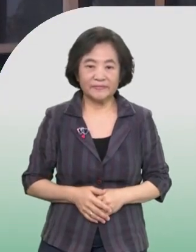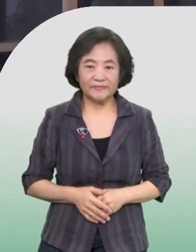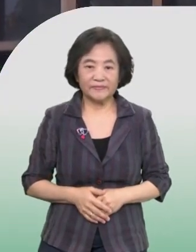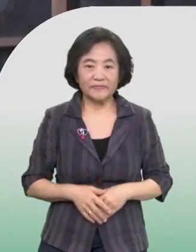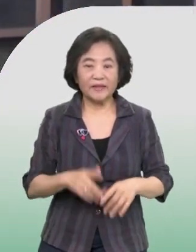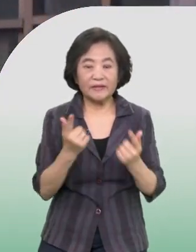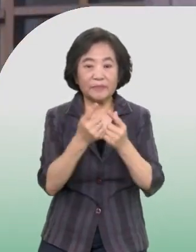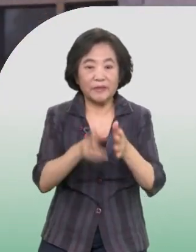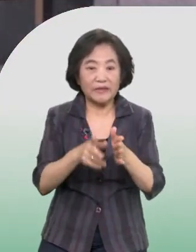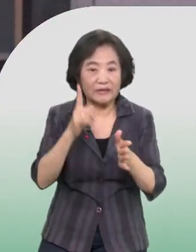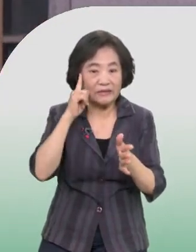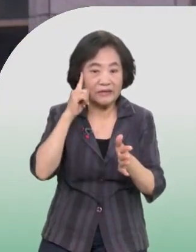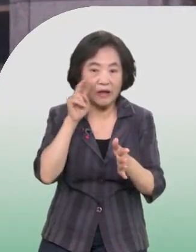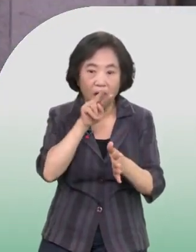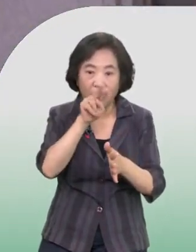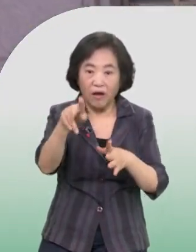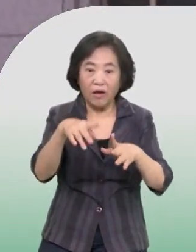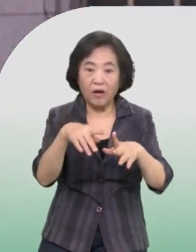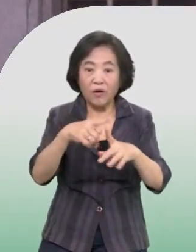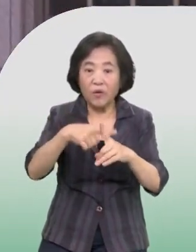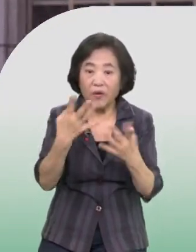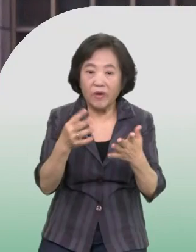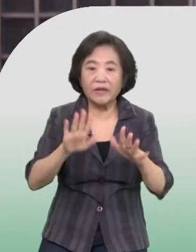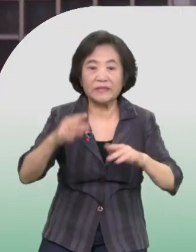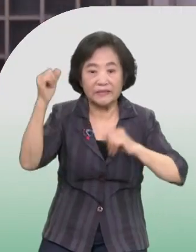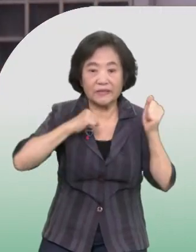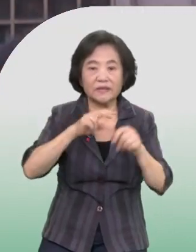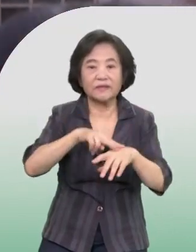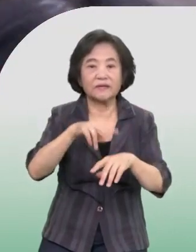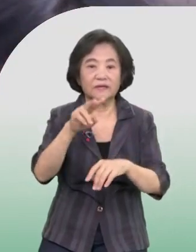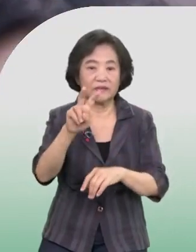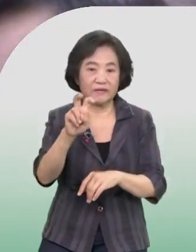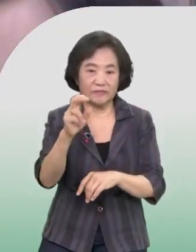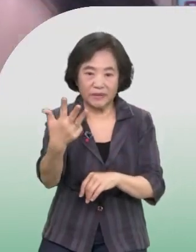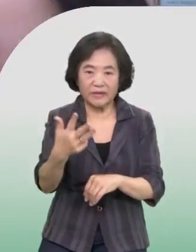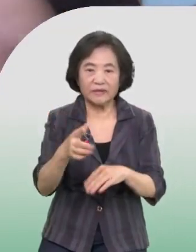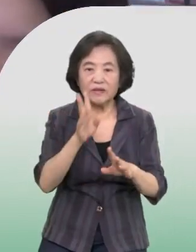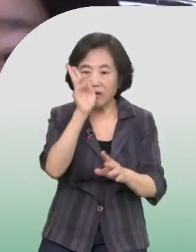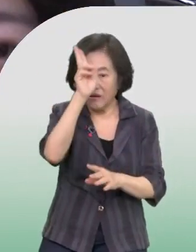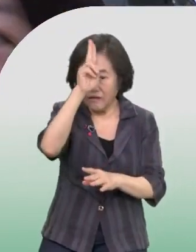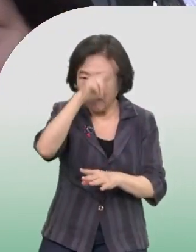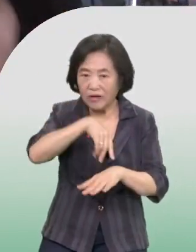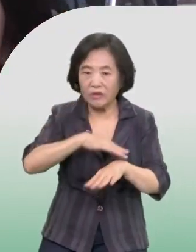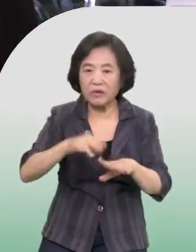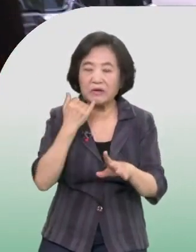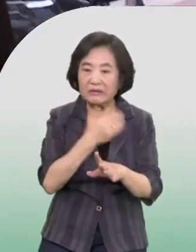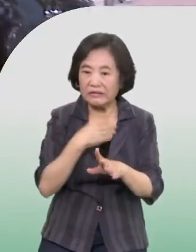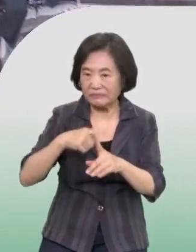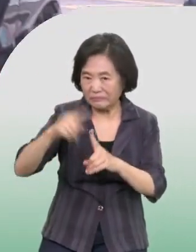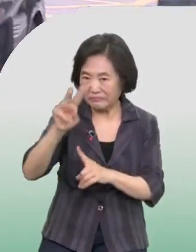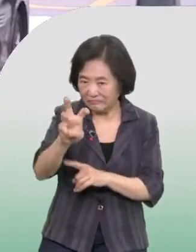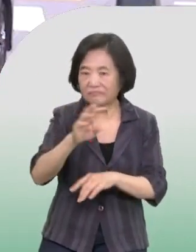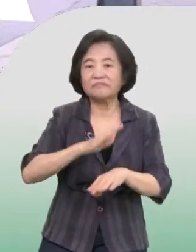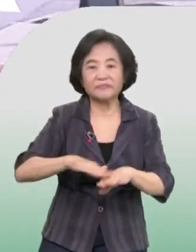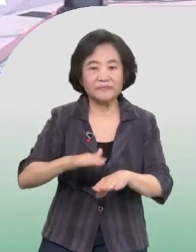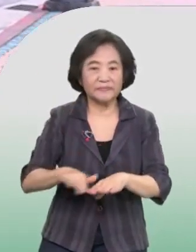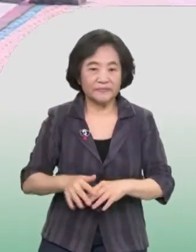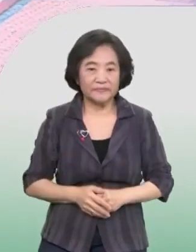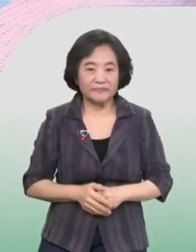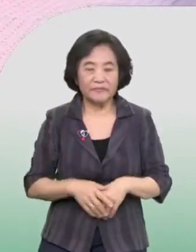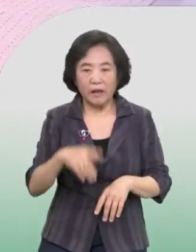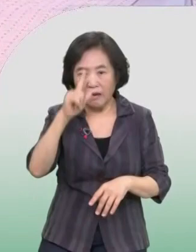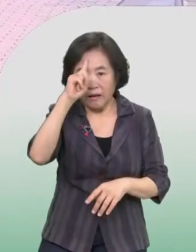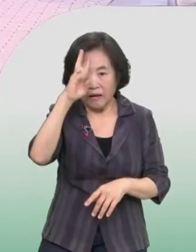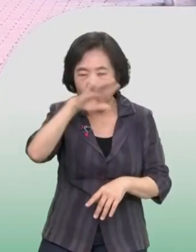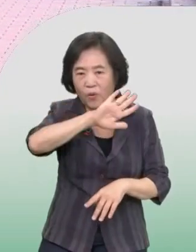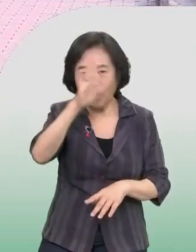土台北车站嘅寒夜表，今日早上台北天气系28度，冻住过后高温有可能来到30度卡加。连着今日